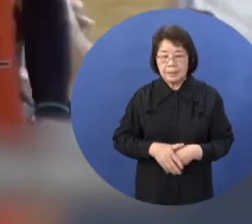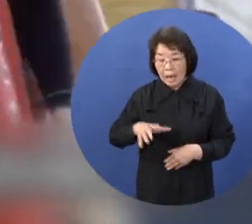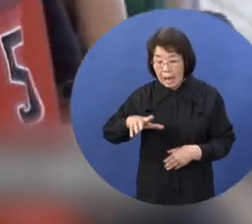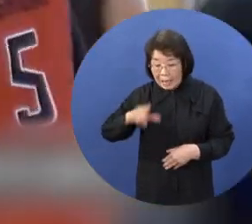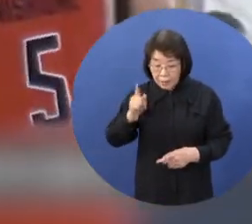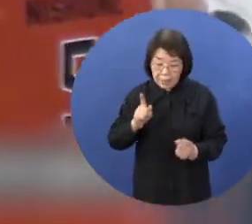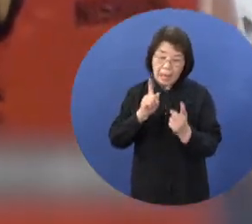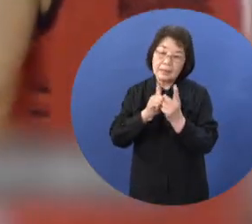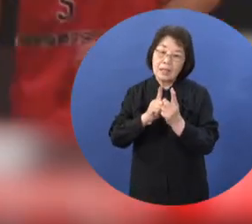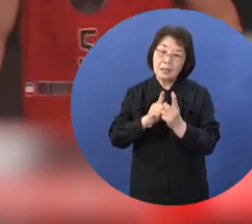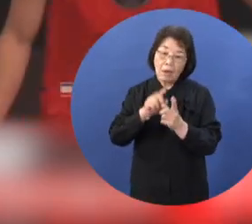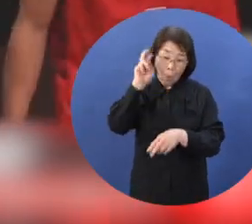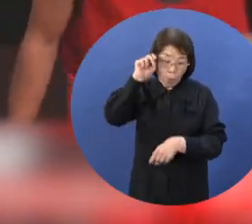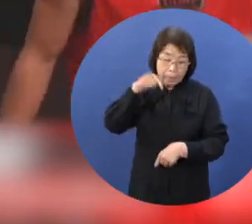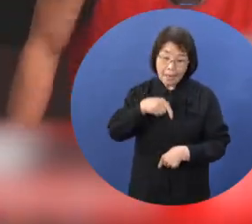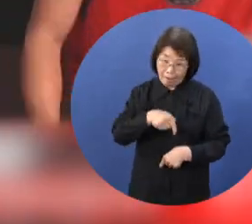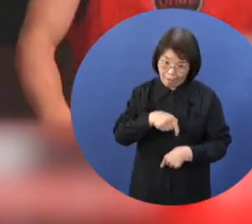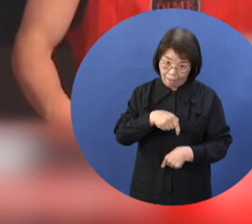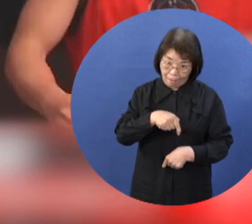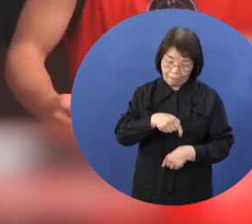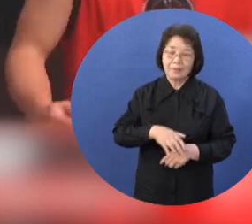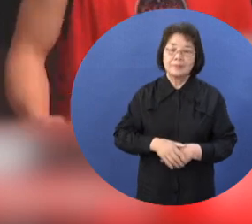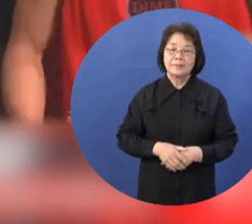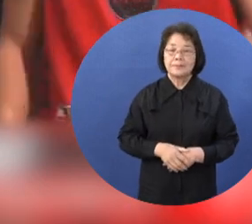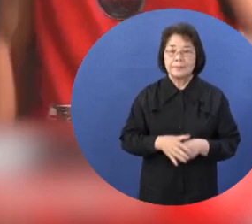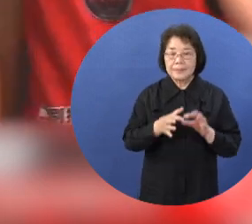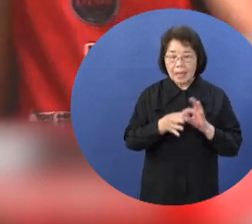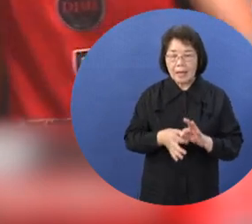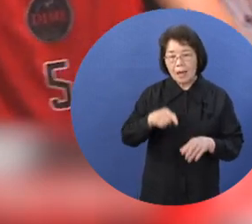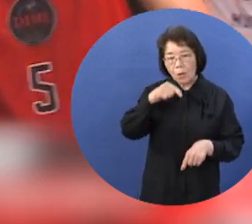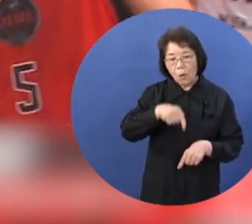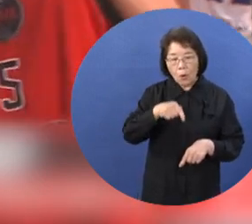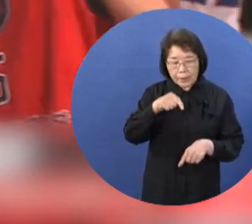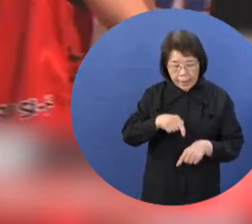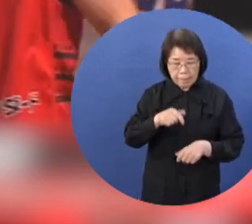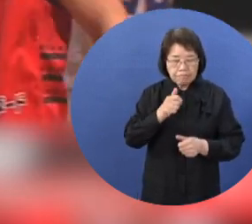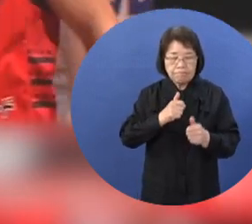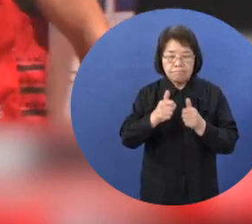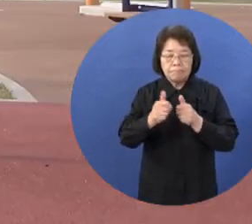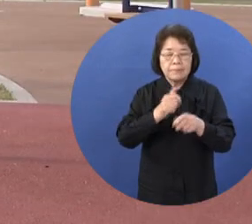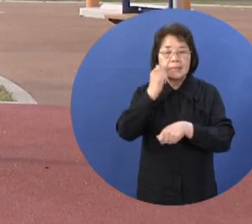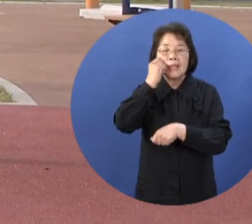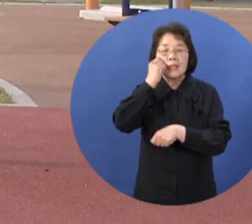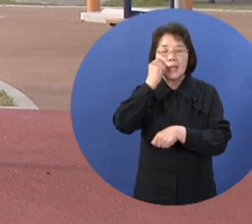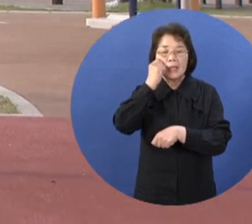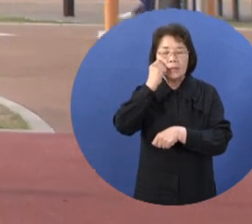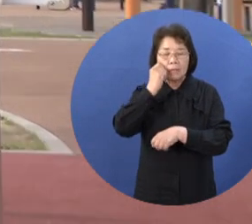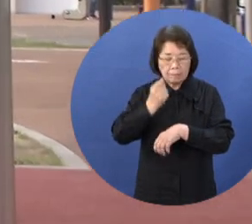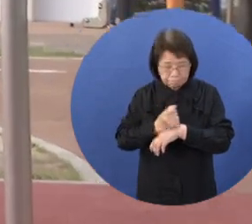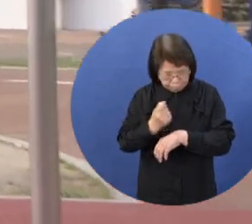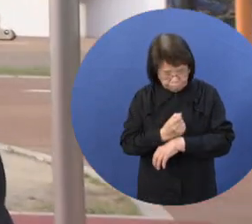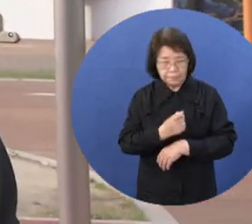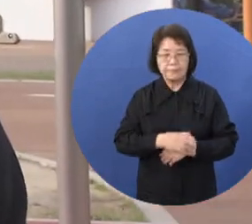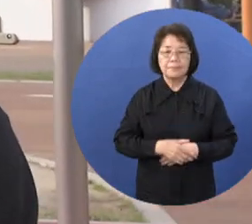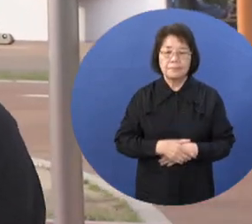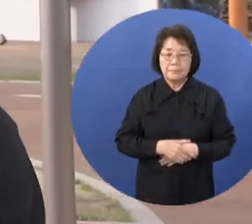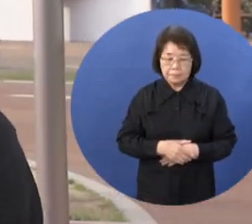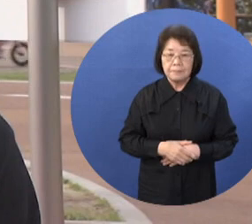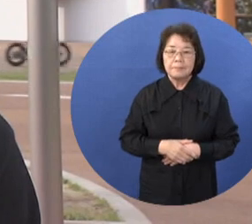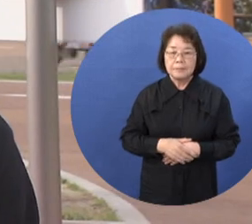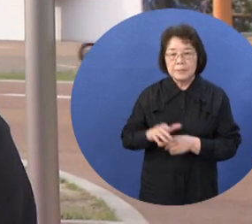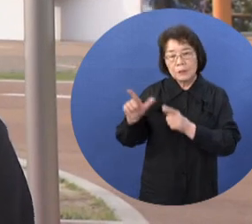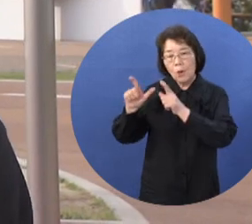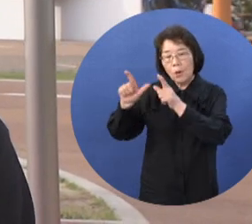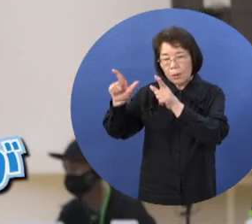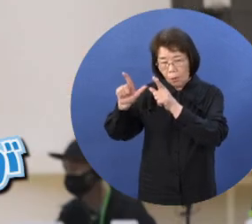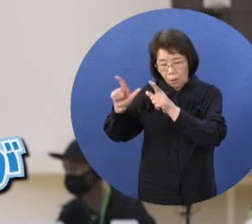は大阪ダイムで出会って、大阪ダイムではプレーできないっていうのがなってるんで、今東京ダイムはまあカラーがグリーン